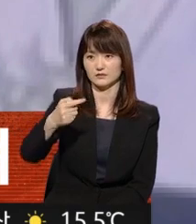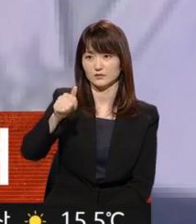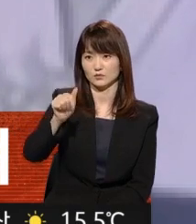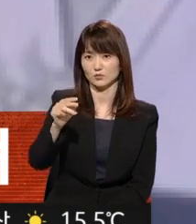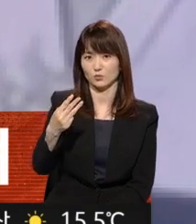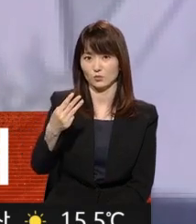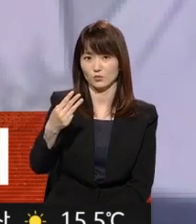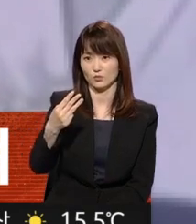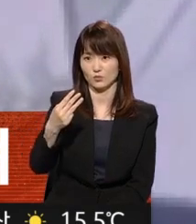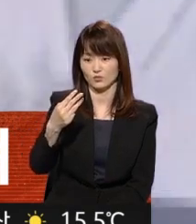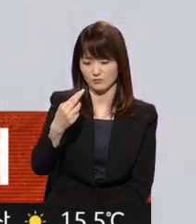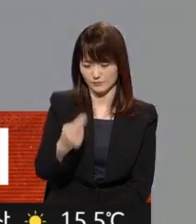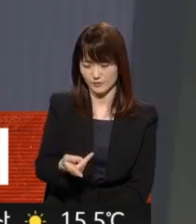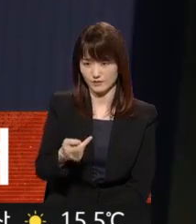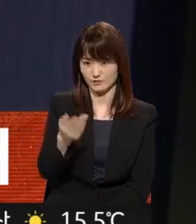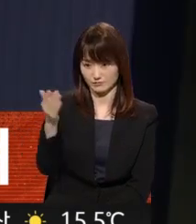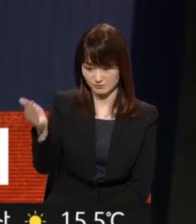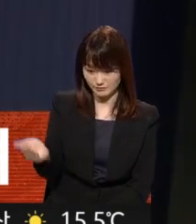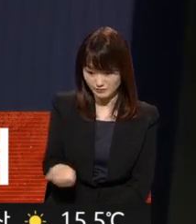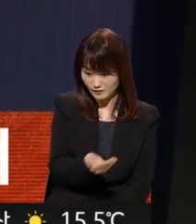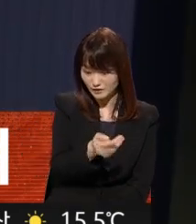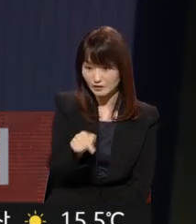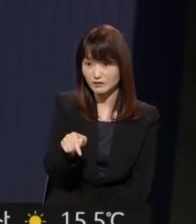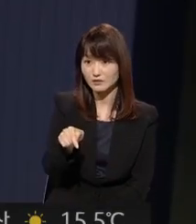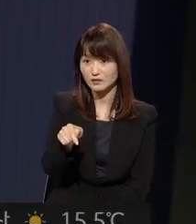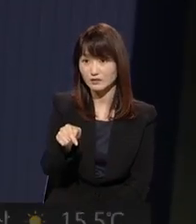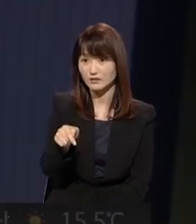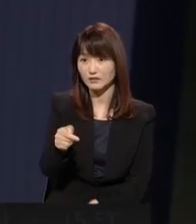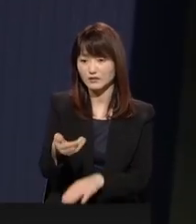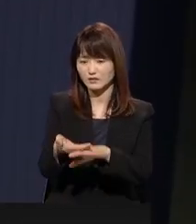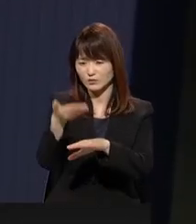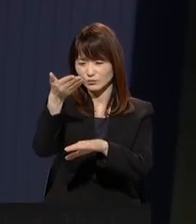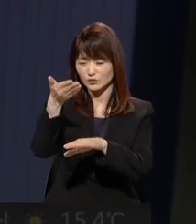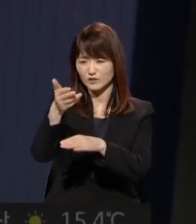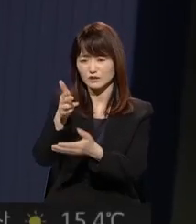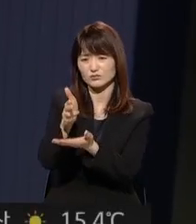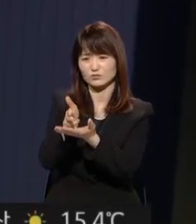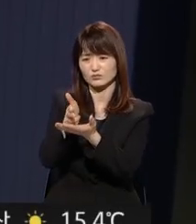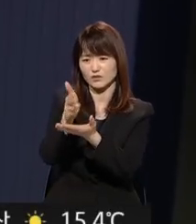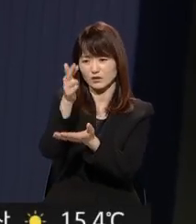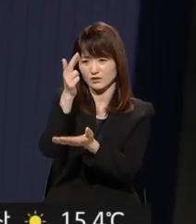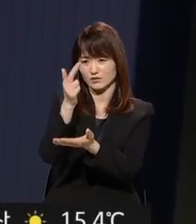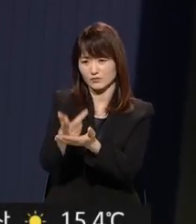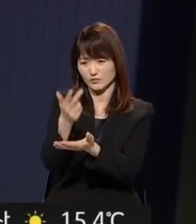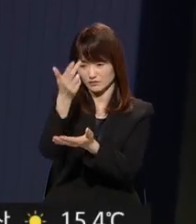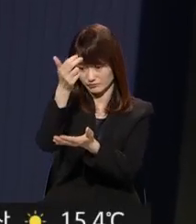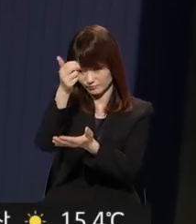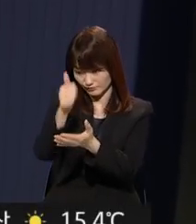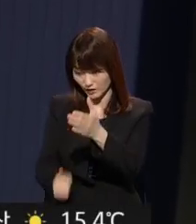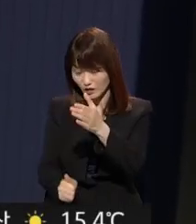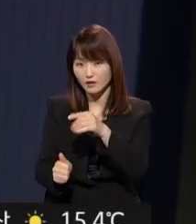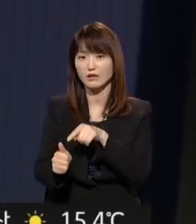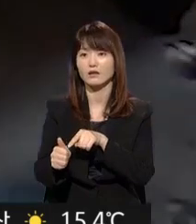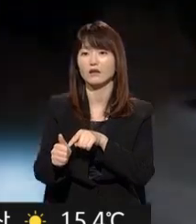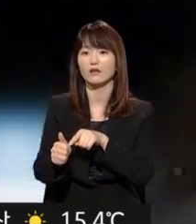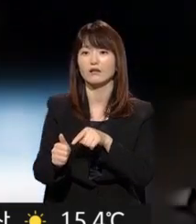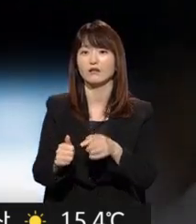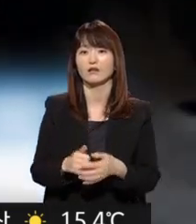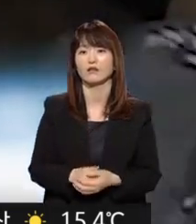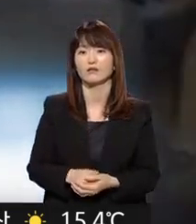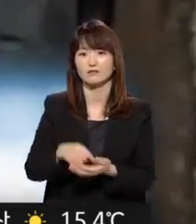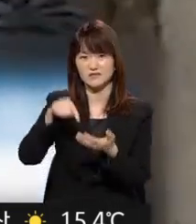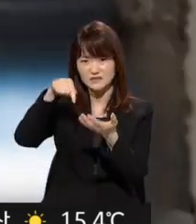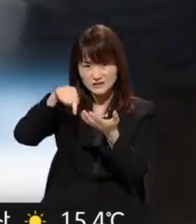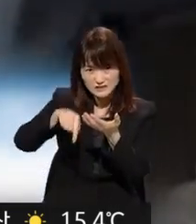거대한 싱크홀이 생긴 건데 하필이면 그 위에 차가 주차돼 있었던 거죠. 싱크홀은 차에 딱 맞는 크기로 뚫렸습니다. 그리고 그